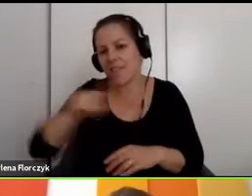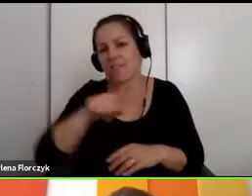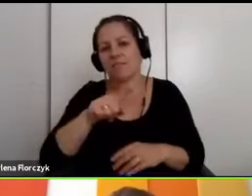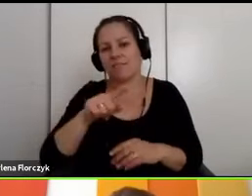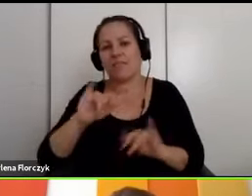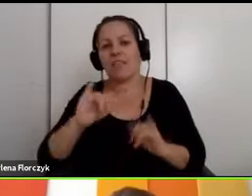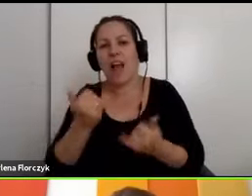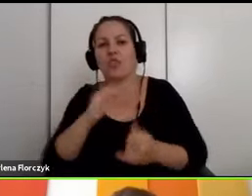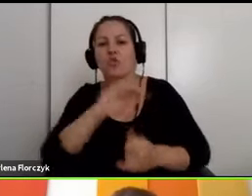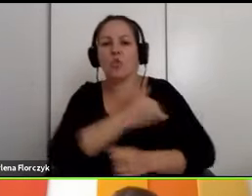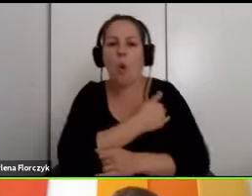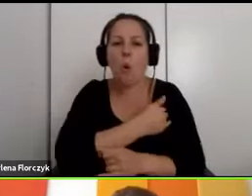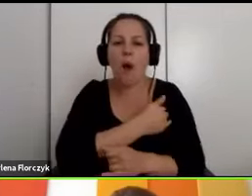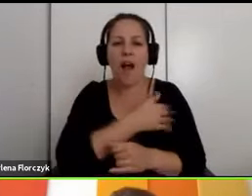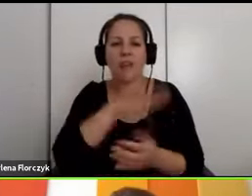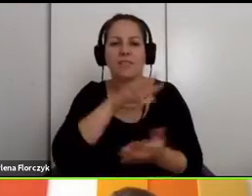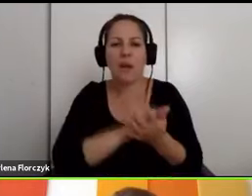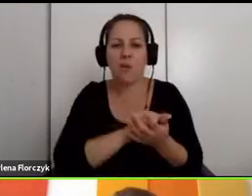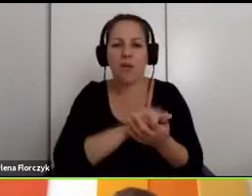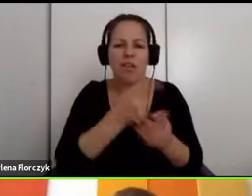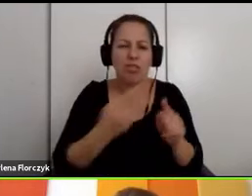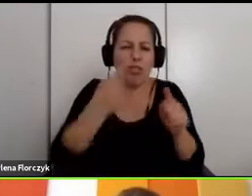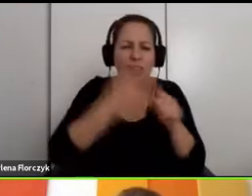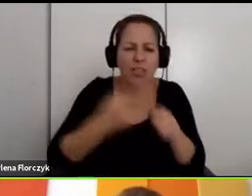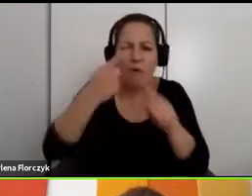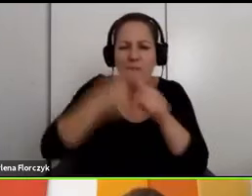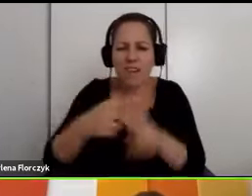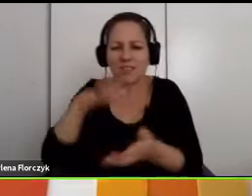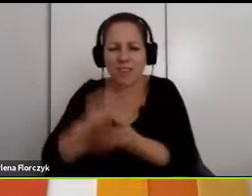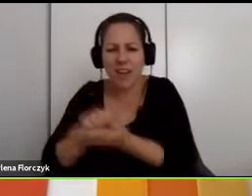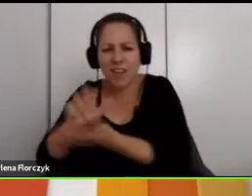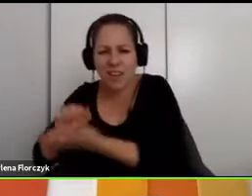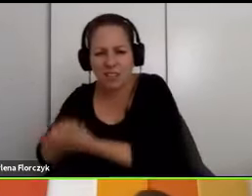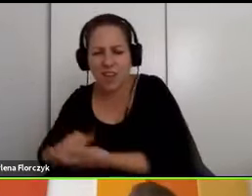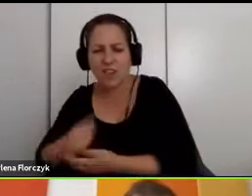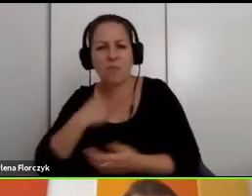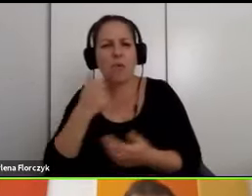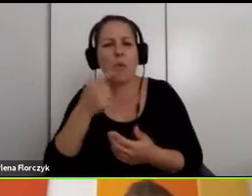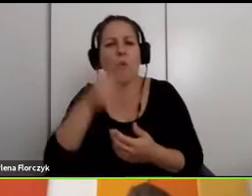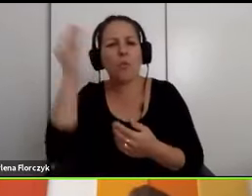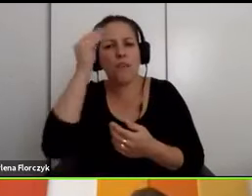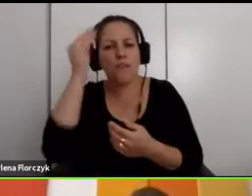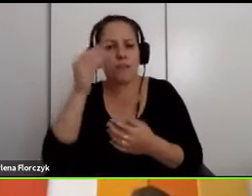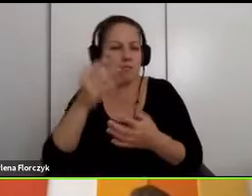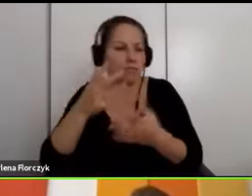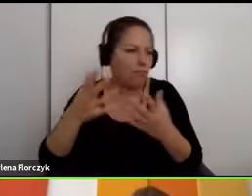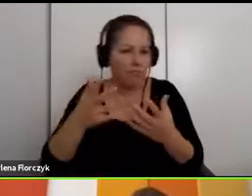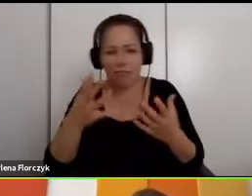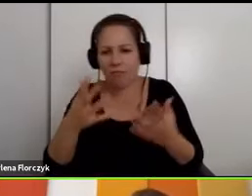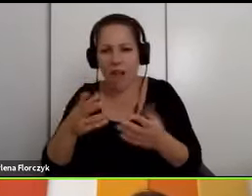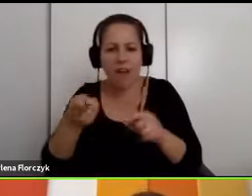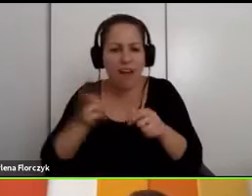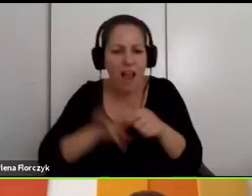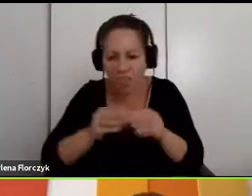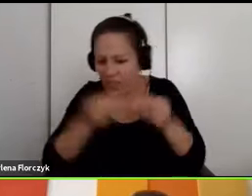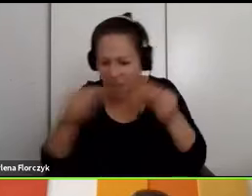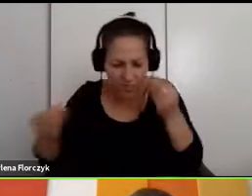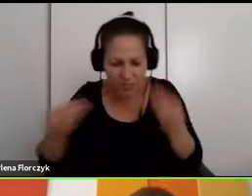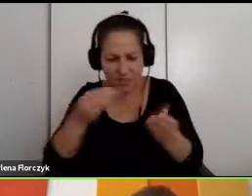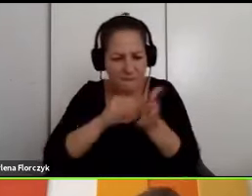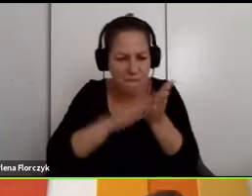jak szkoła zajmuje czas, dodatkowe zajęcia, że jakby uczniowie muszą łapać za kalendarze i sobie wpisywać